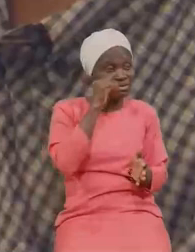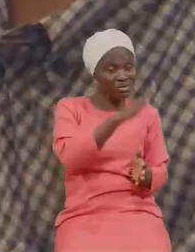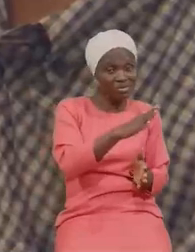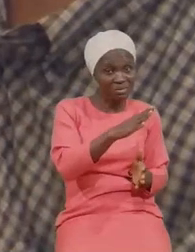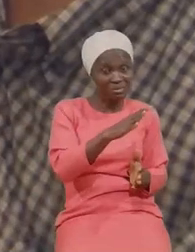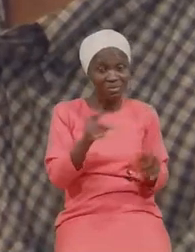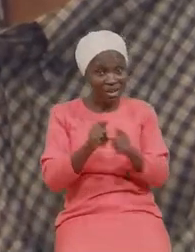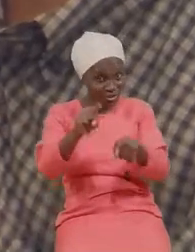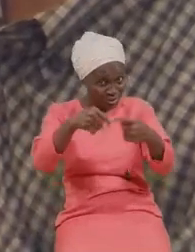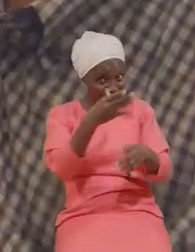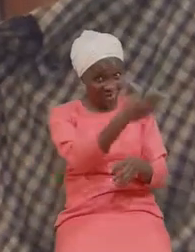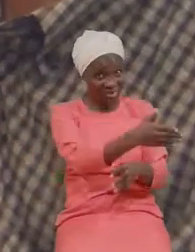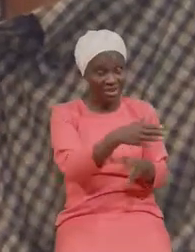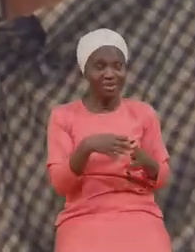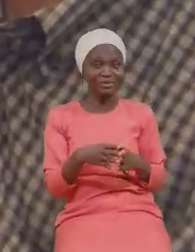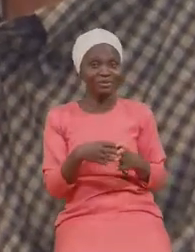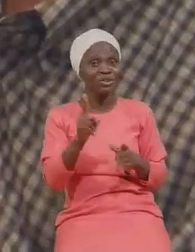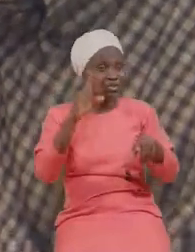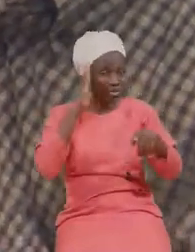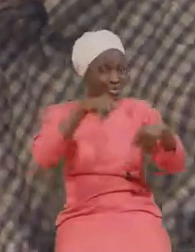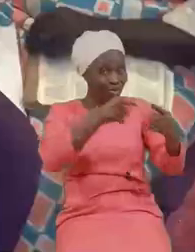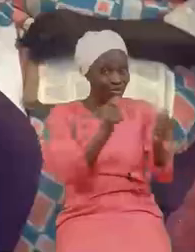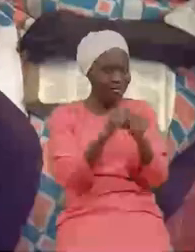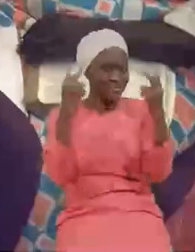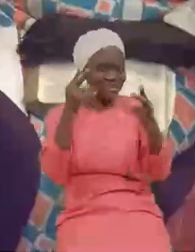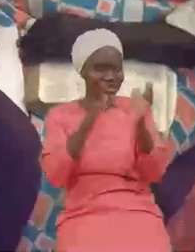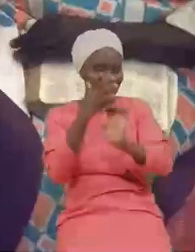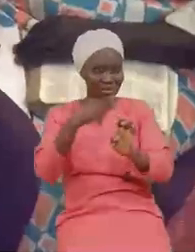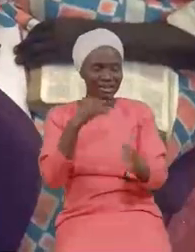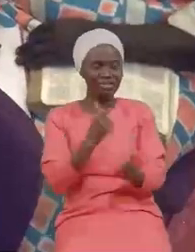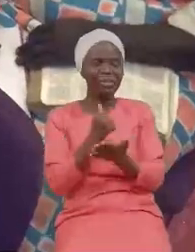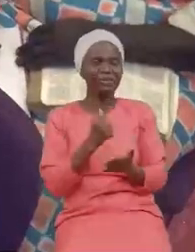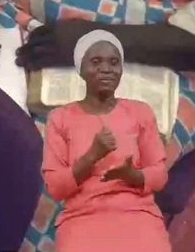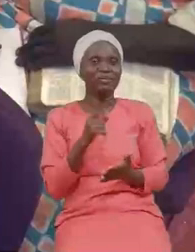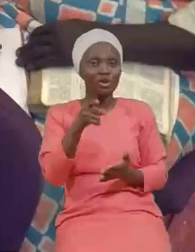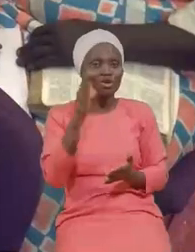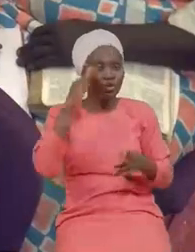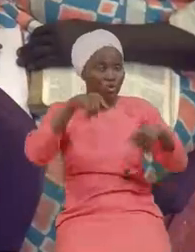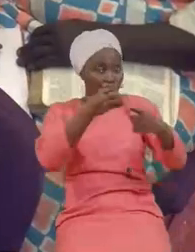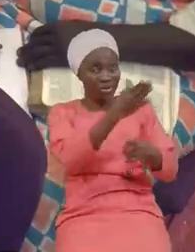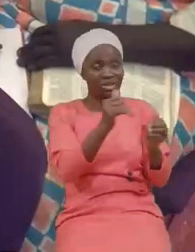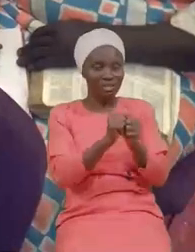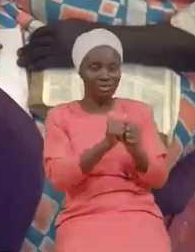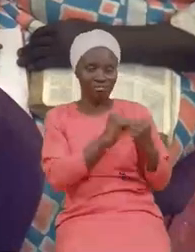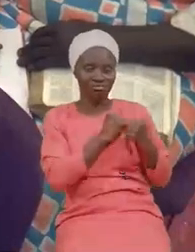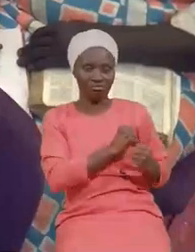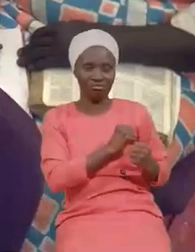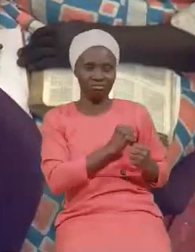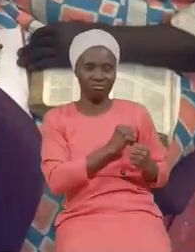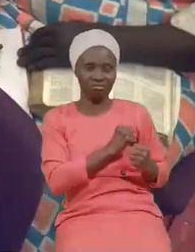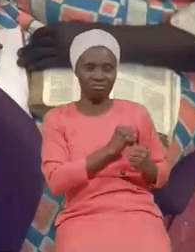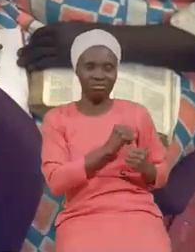dès que tu vas là-bas tu iras avec toi tu iras avec assurance et